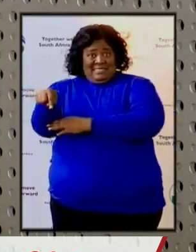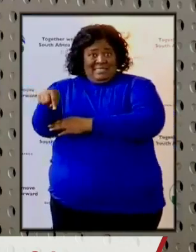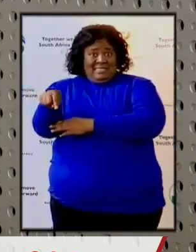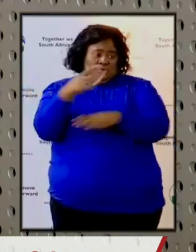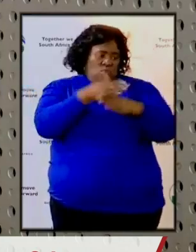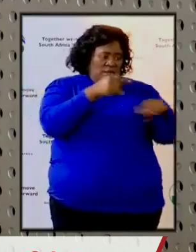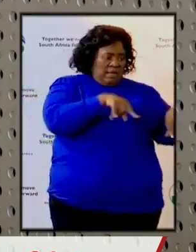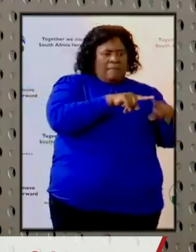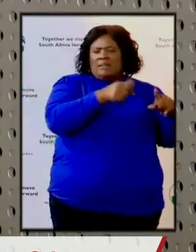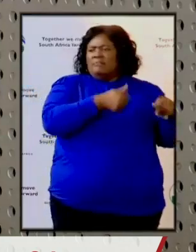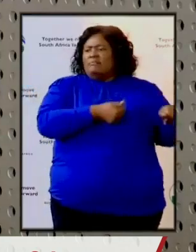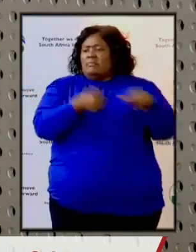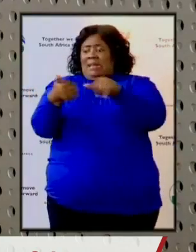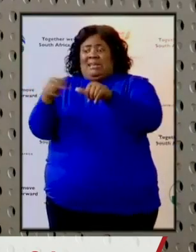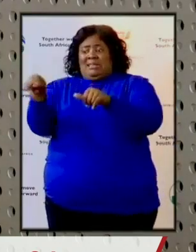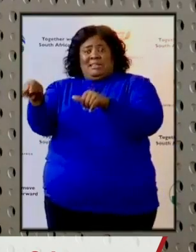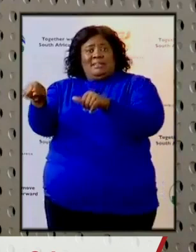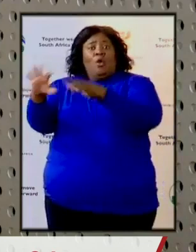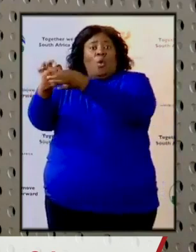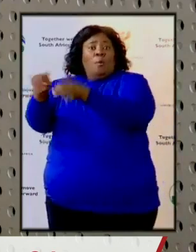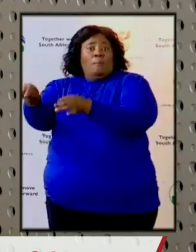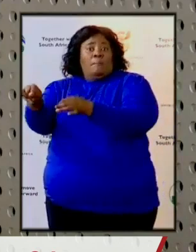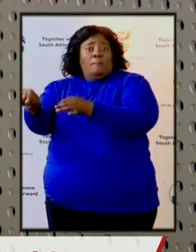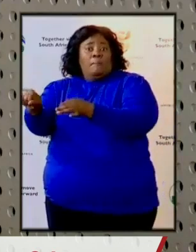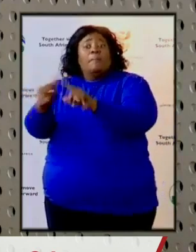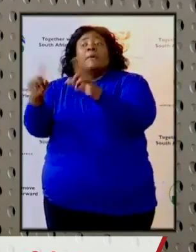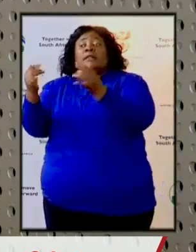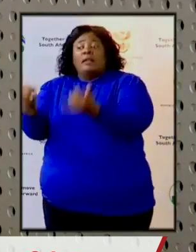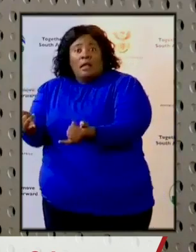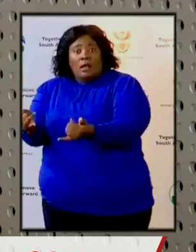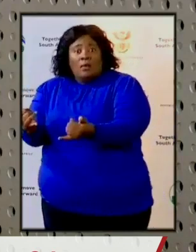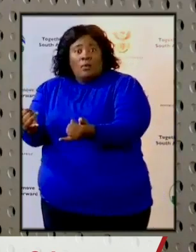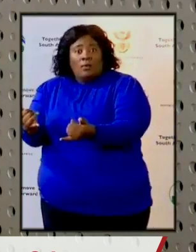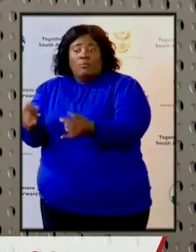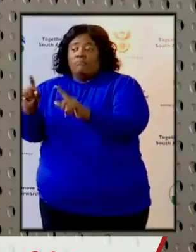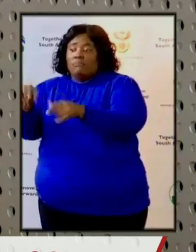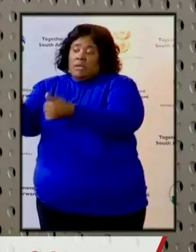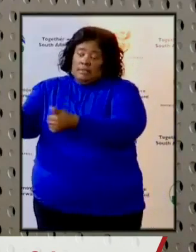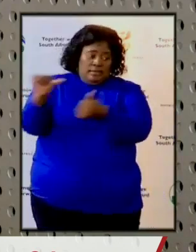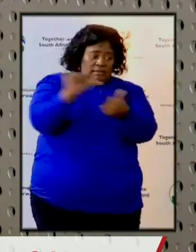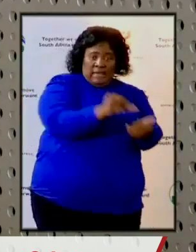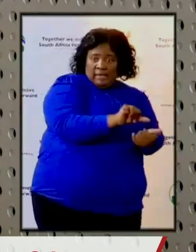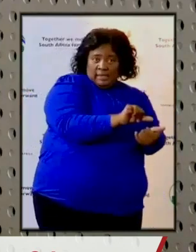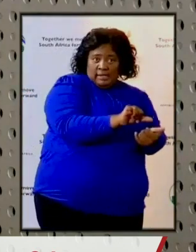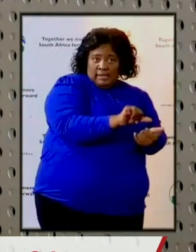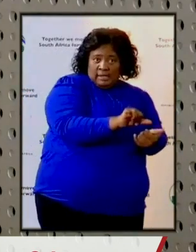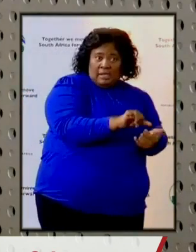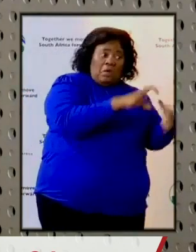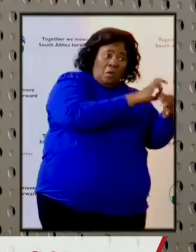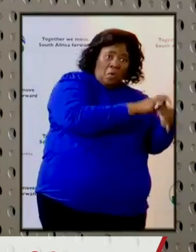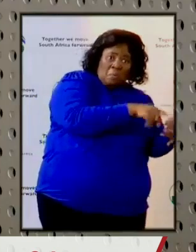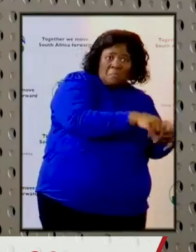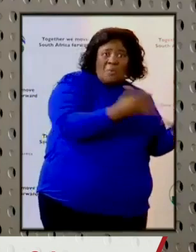babuye beze emsebenzini noma sefuna ukubuya beze emakhaya abo kuzovuleleka ukuthi babuye